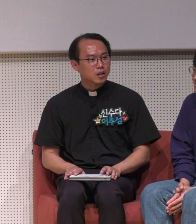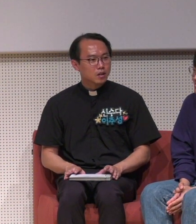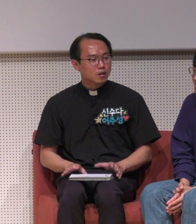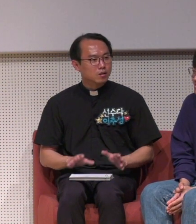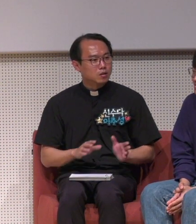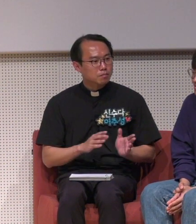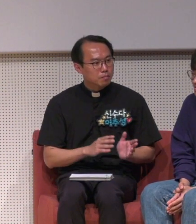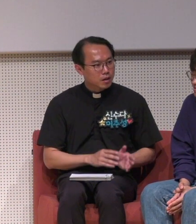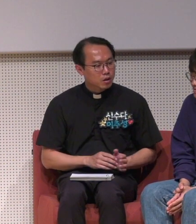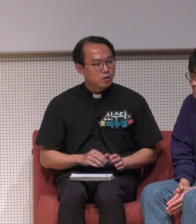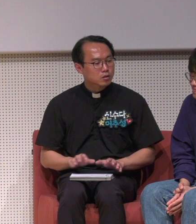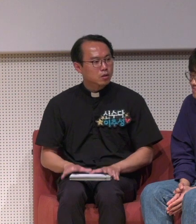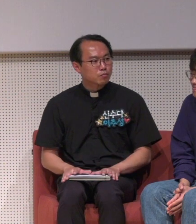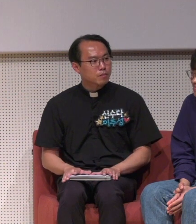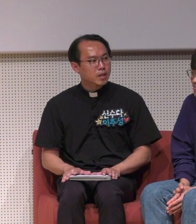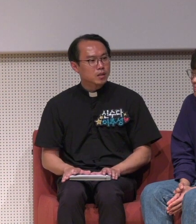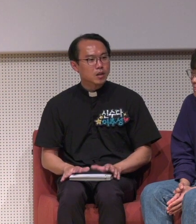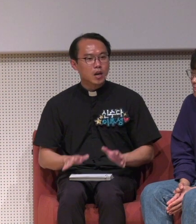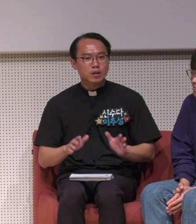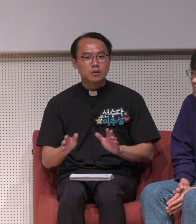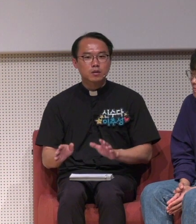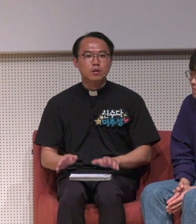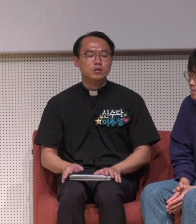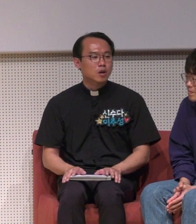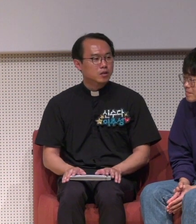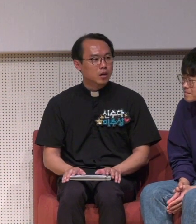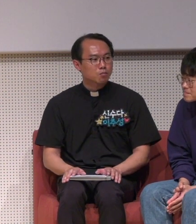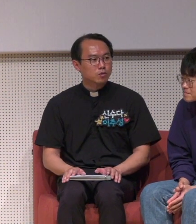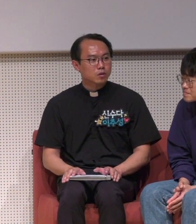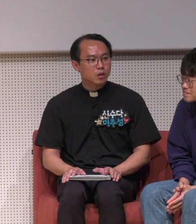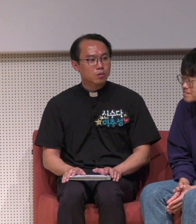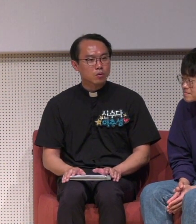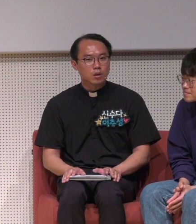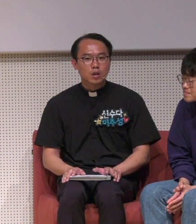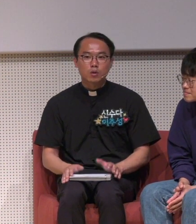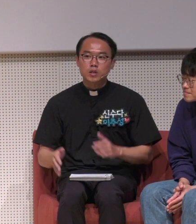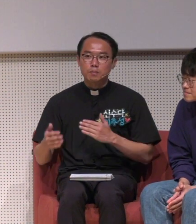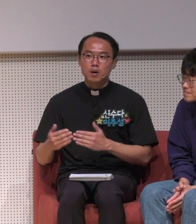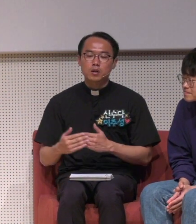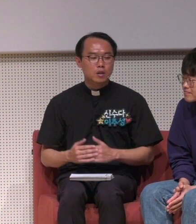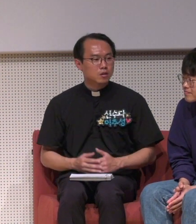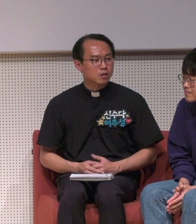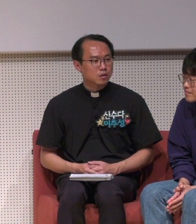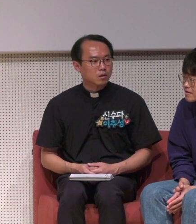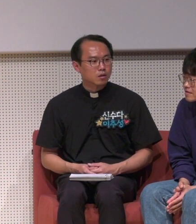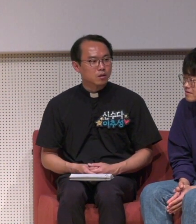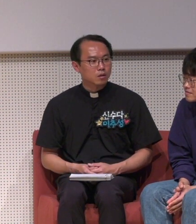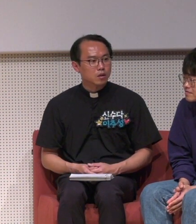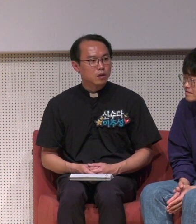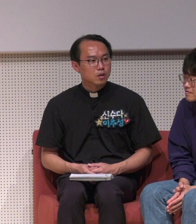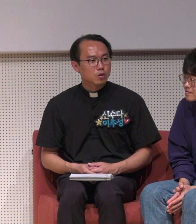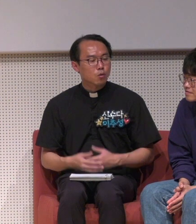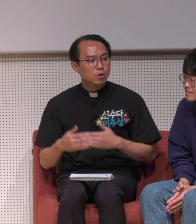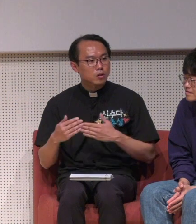사실 지금 박태현 형제님뿐만 아니라 다른 청각장애인분들께도 굉장히 벽이 되는